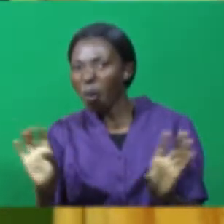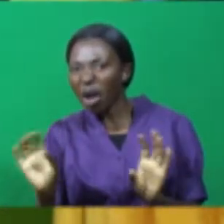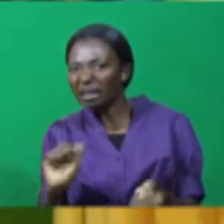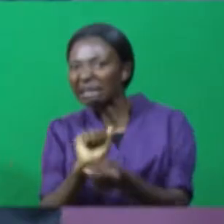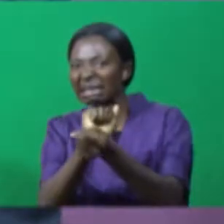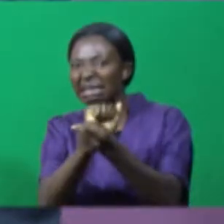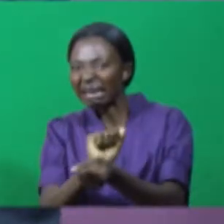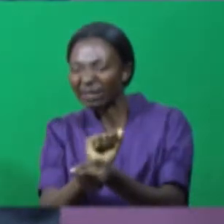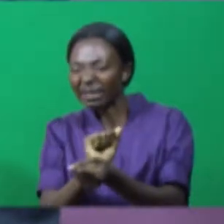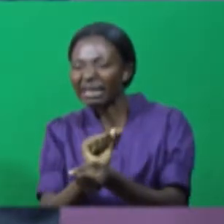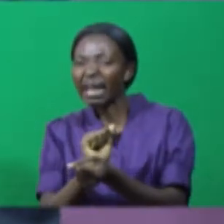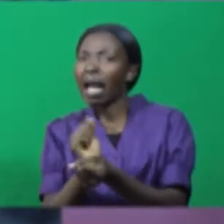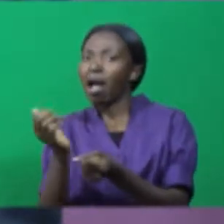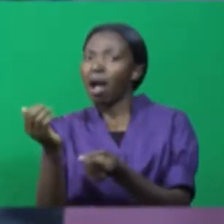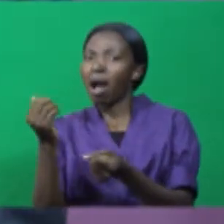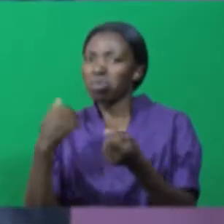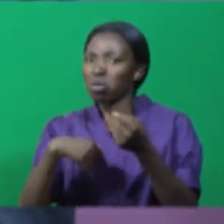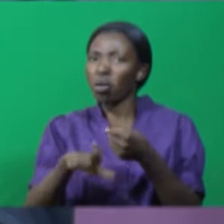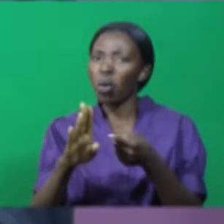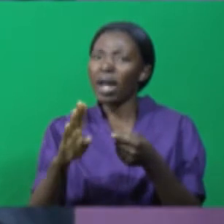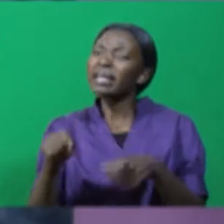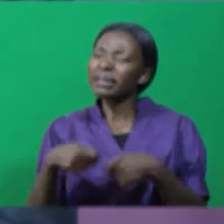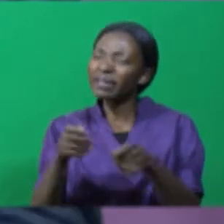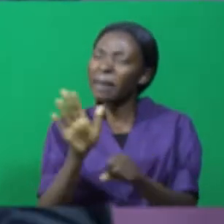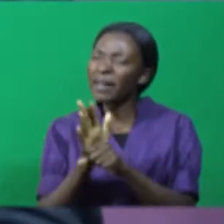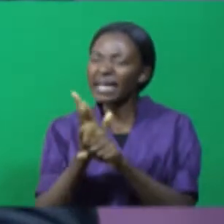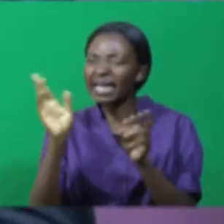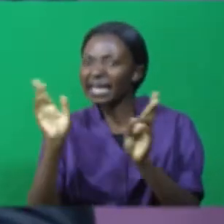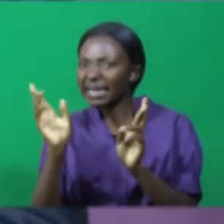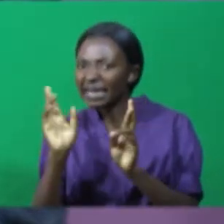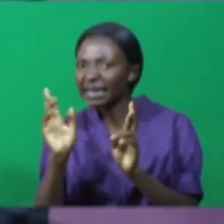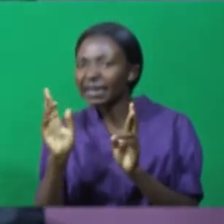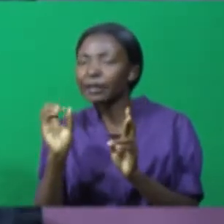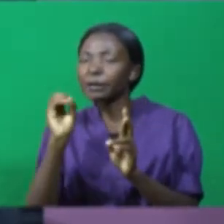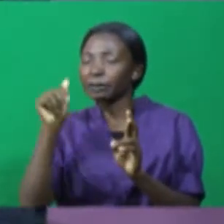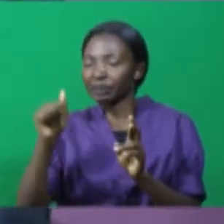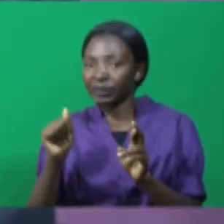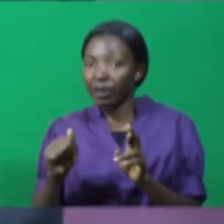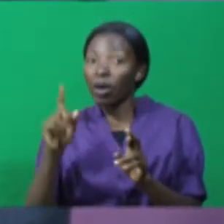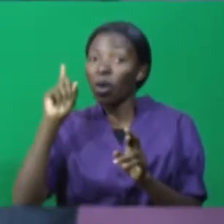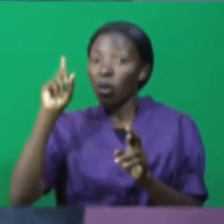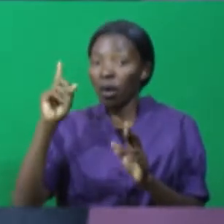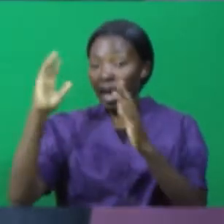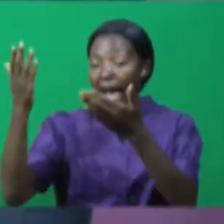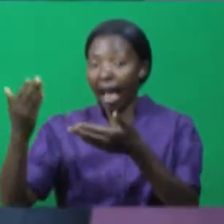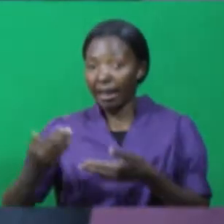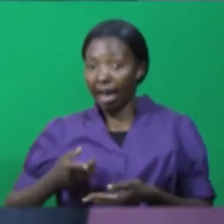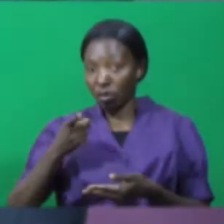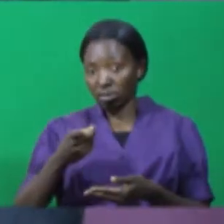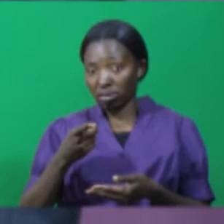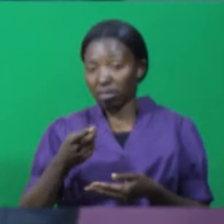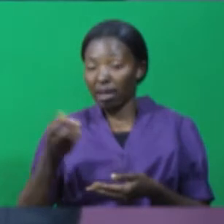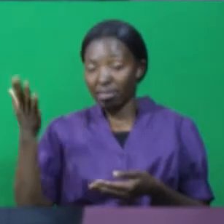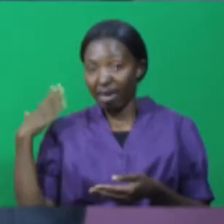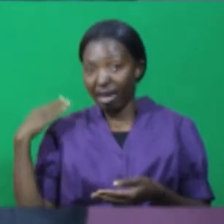plus tawapa pfuma yakawandisa hati teere ndobva vasumuka akatotera akatotendera kuti mhandu dzavo dziteere